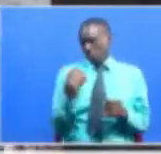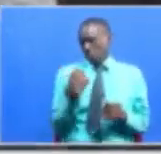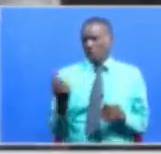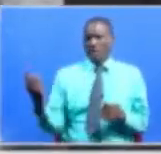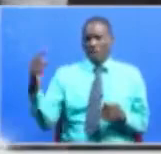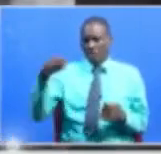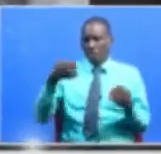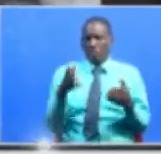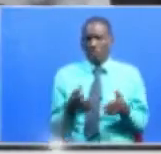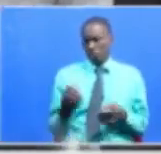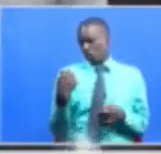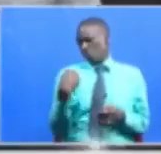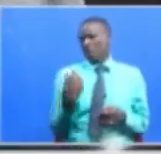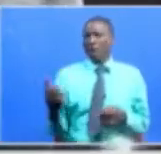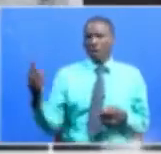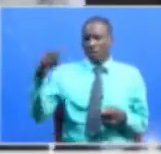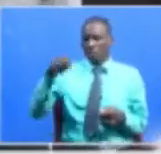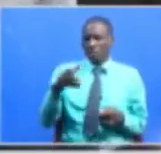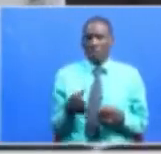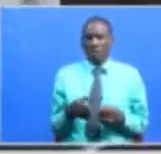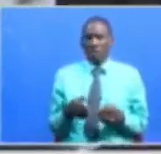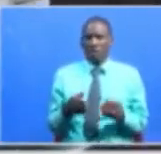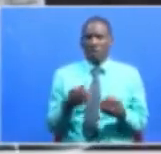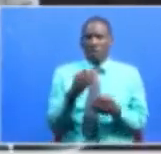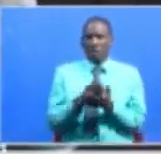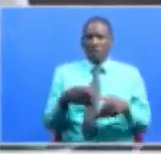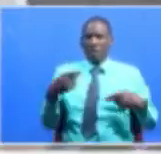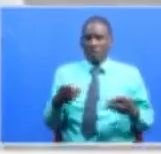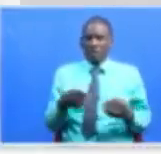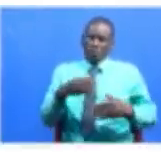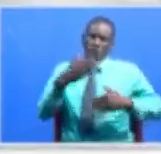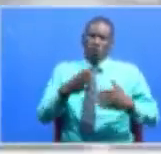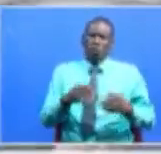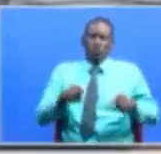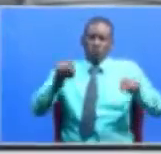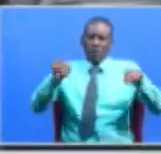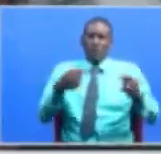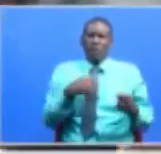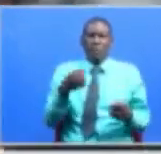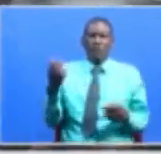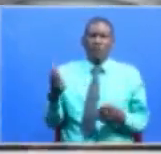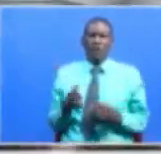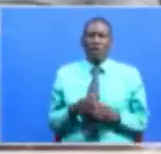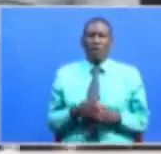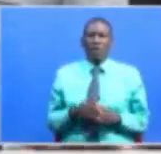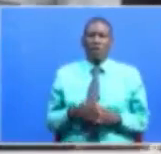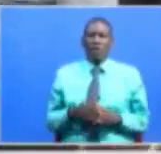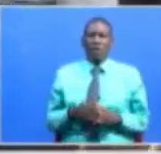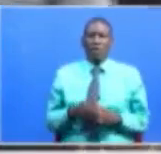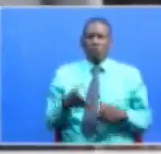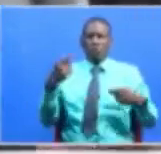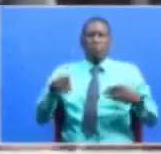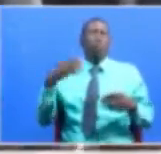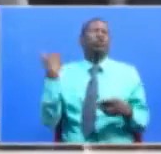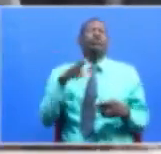hapa. Karibu watu wengine waniue hapa. Hamtaki tukae nao?